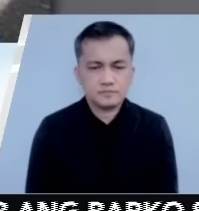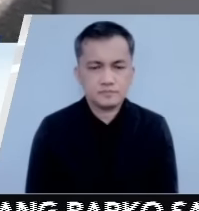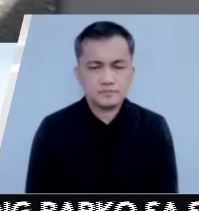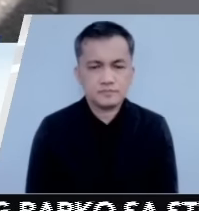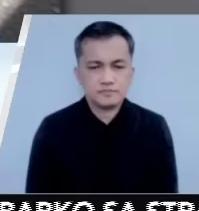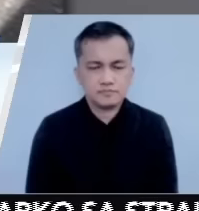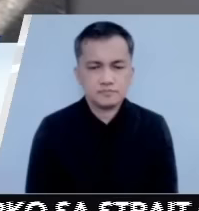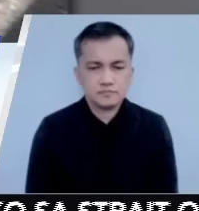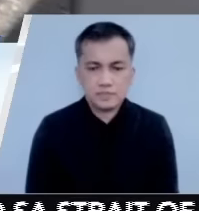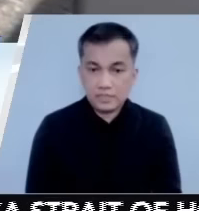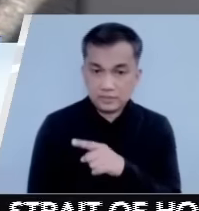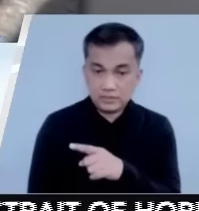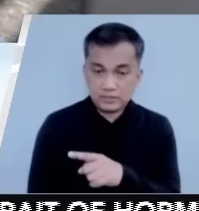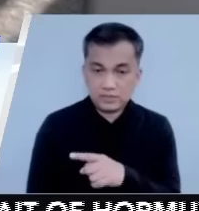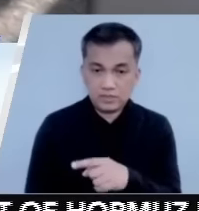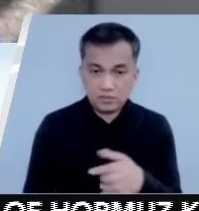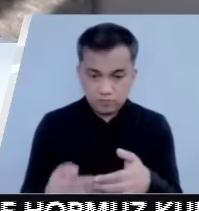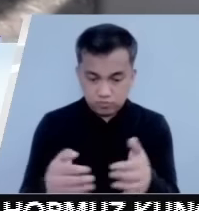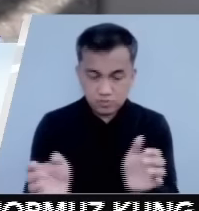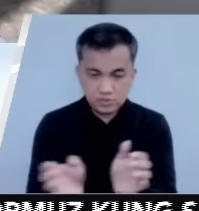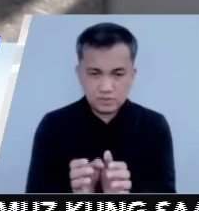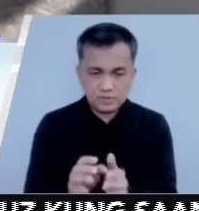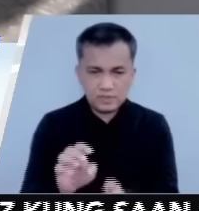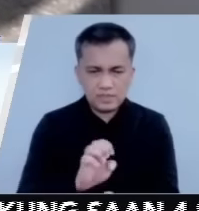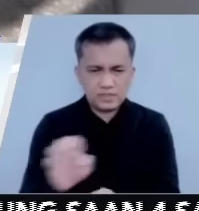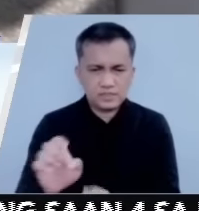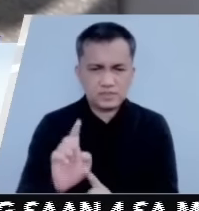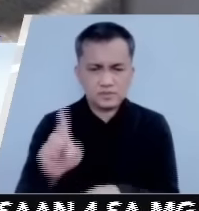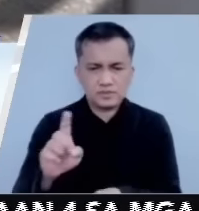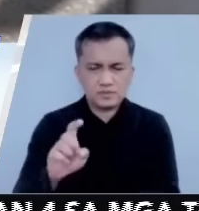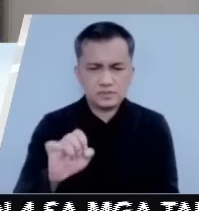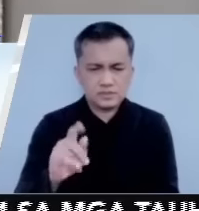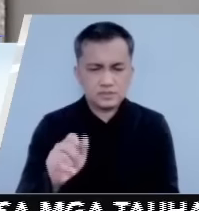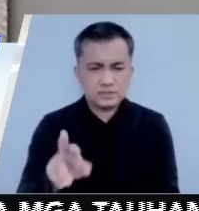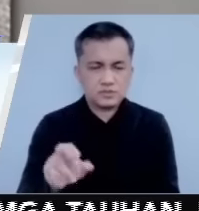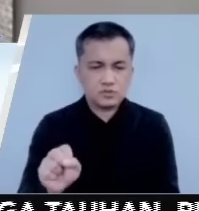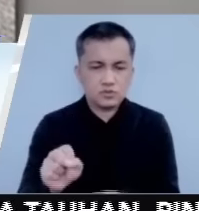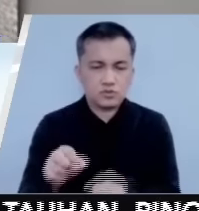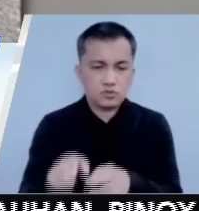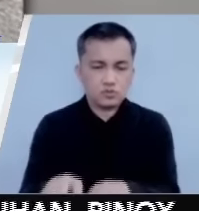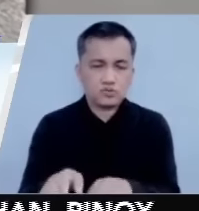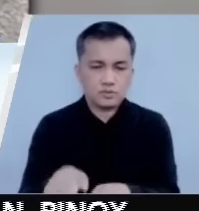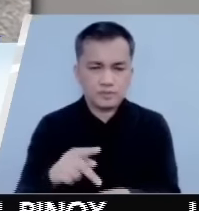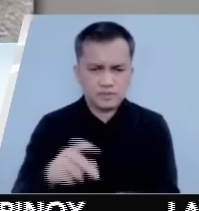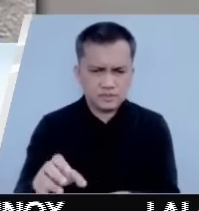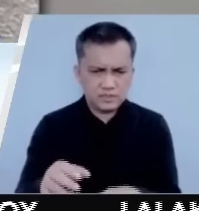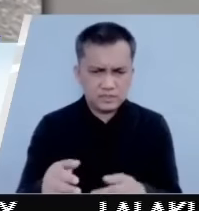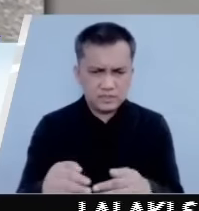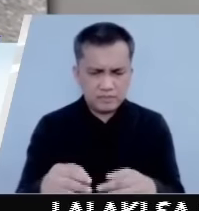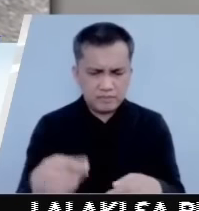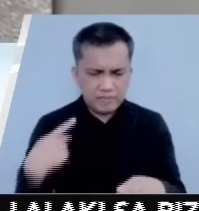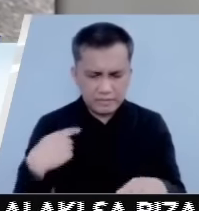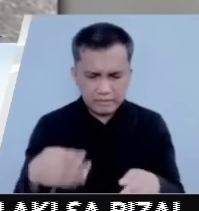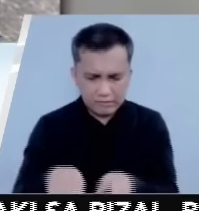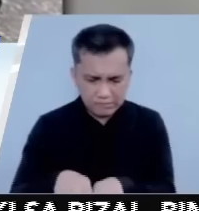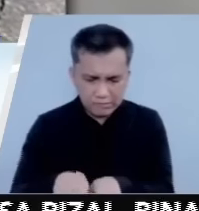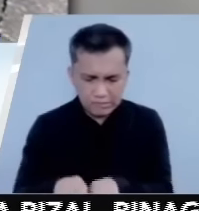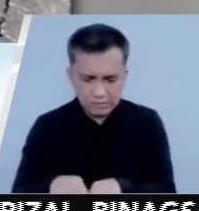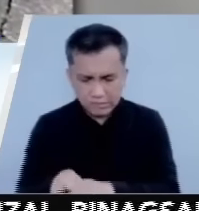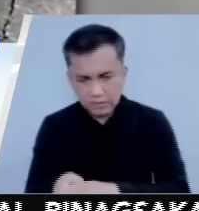Ganito lang ang butas sa bahagi ng eastbound ng Salus Road sa Pasay City. May tila crack pa sa paligid. Ayon sa